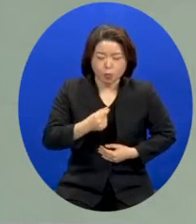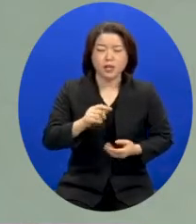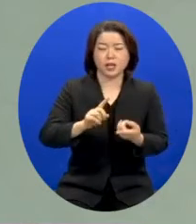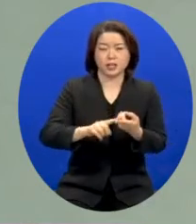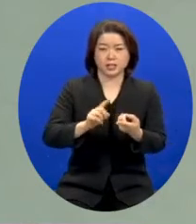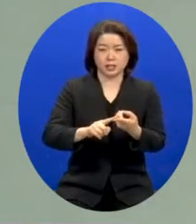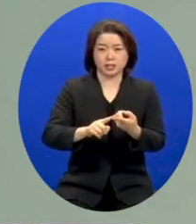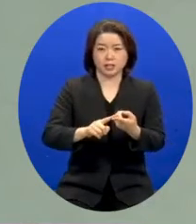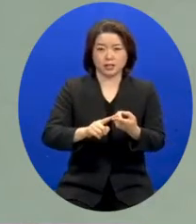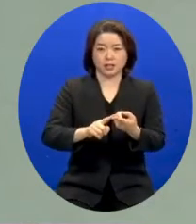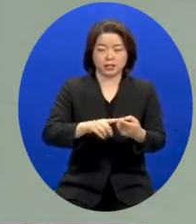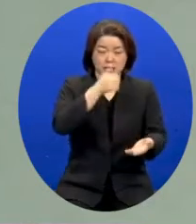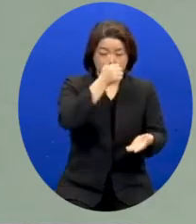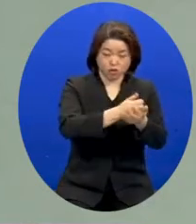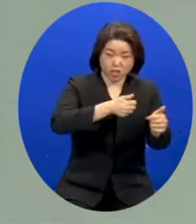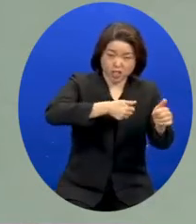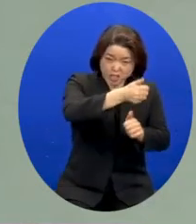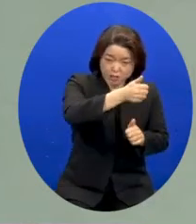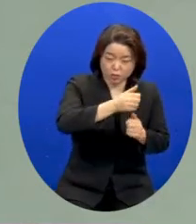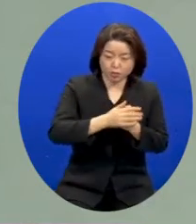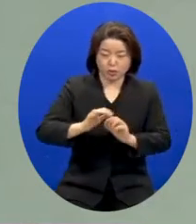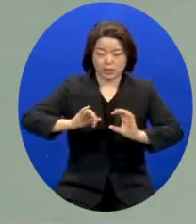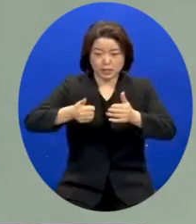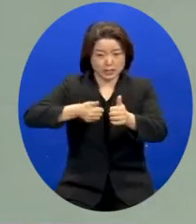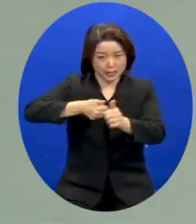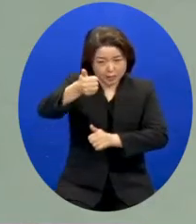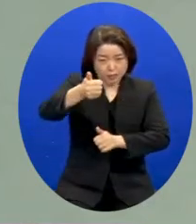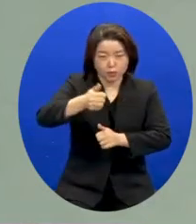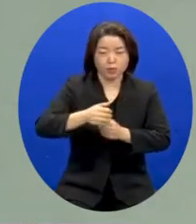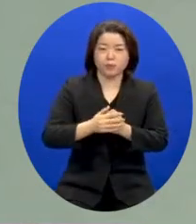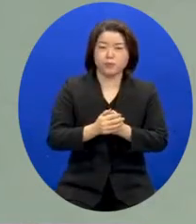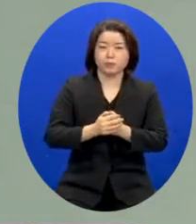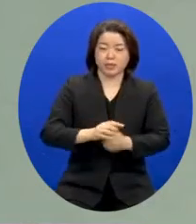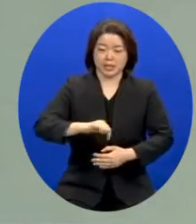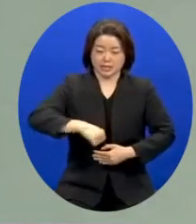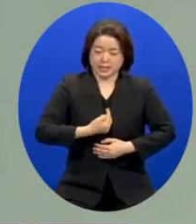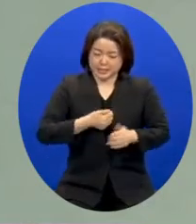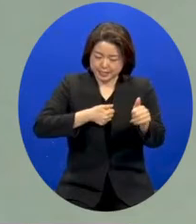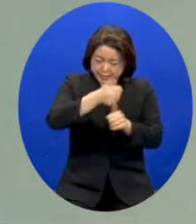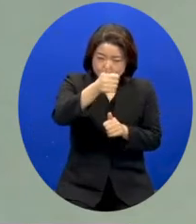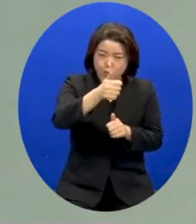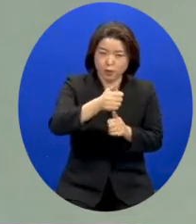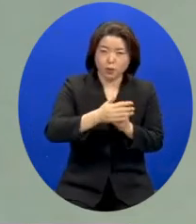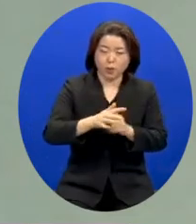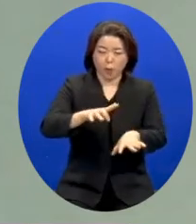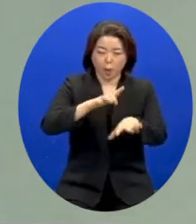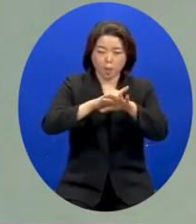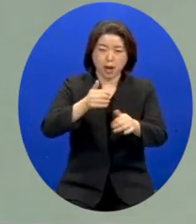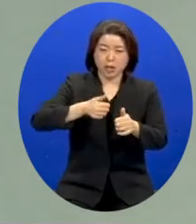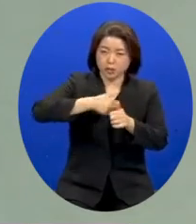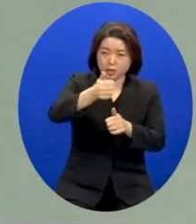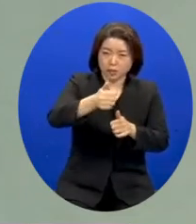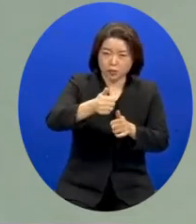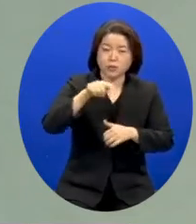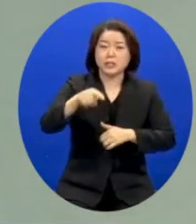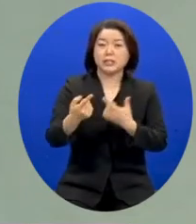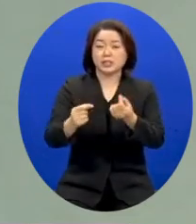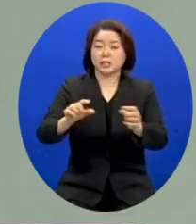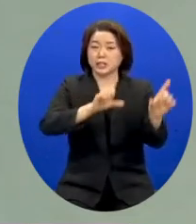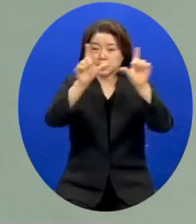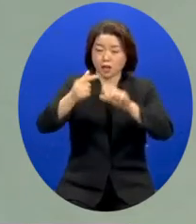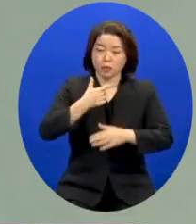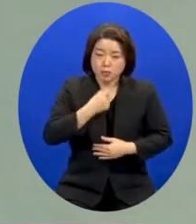원하는지 죄를 이기고 세상을 이기고 여러분 자신을 이기고 마귀를 이기고 그렇게 살고 싶으냐